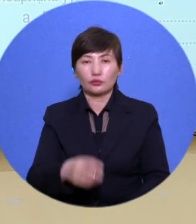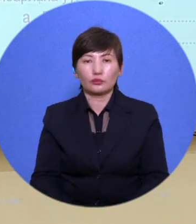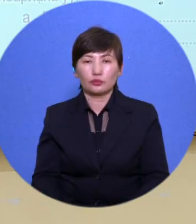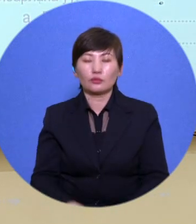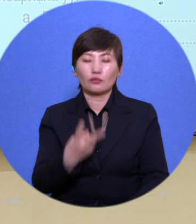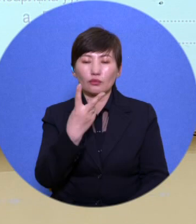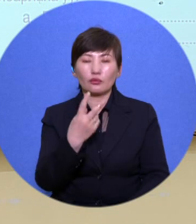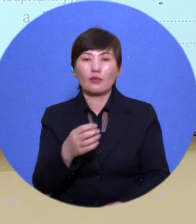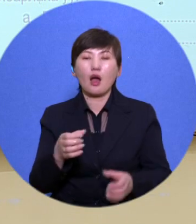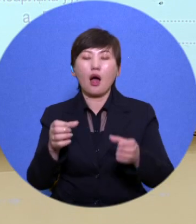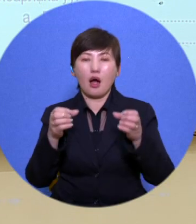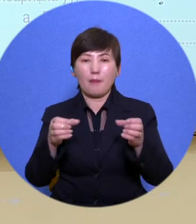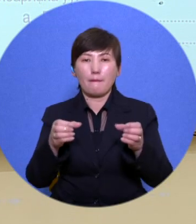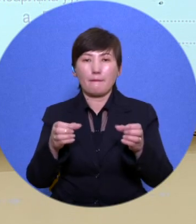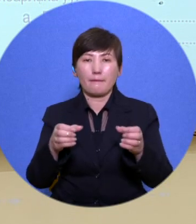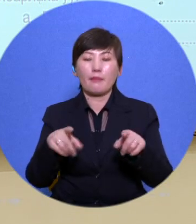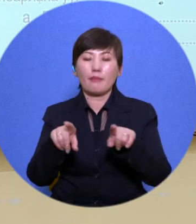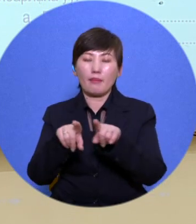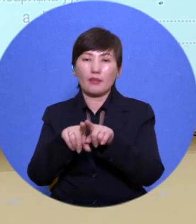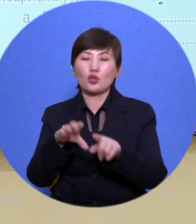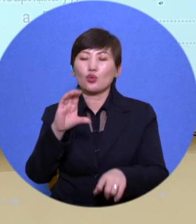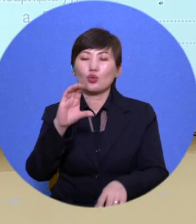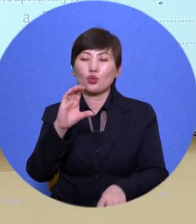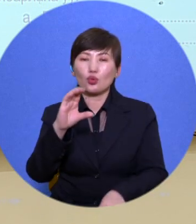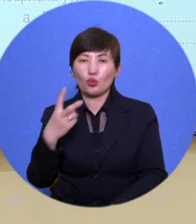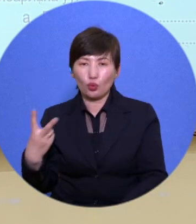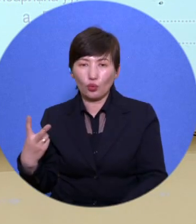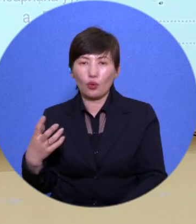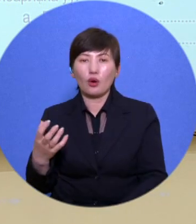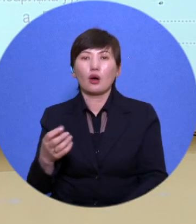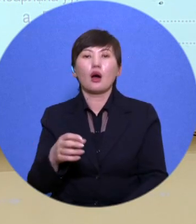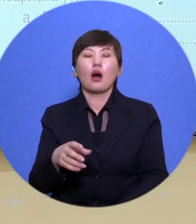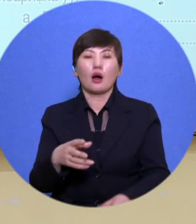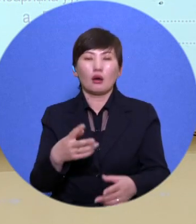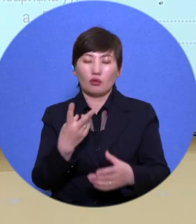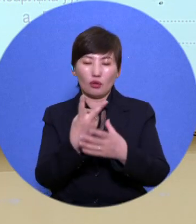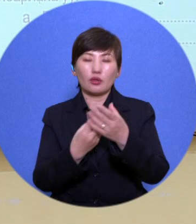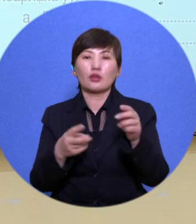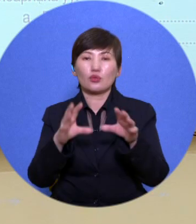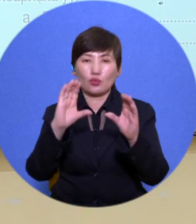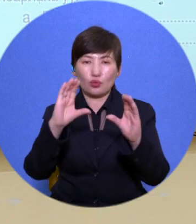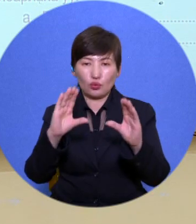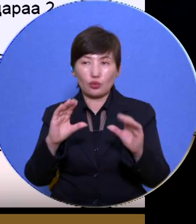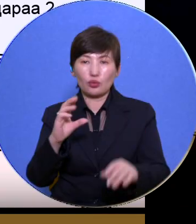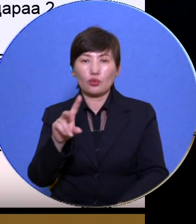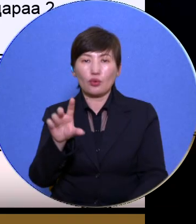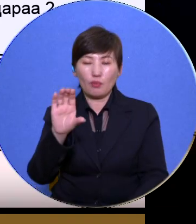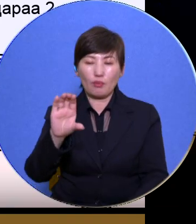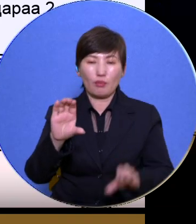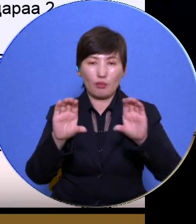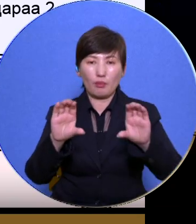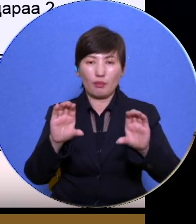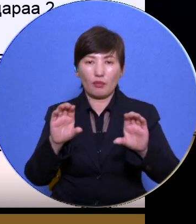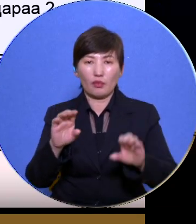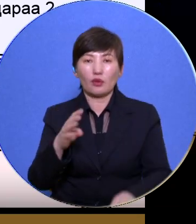хайганд адилхан хэмжээний сүү аваад, адилхан хэмжээний сүү аваад энэ сүүгээ 40